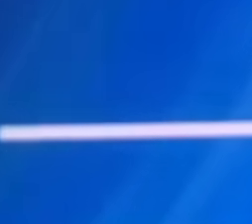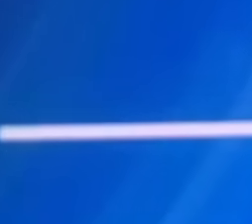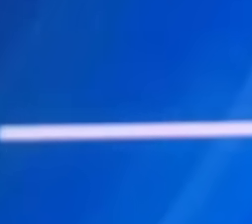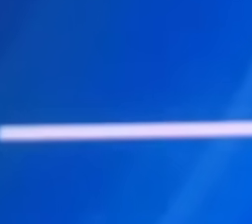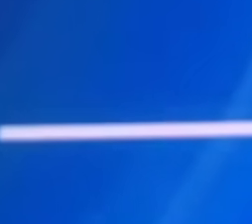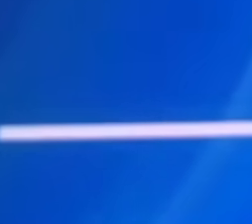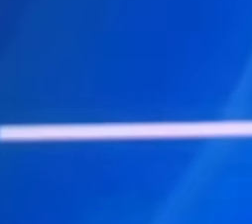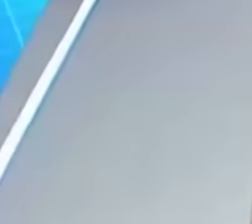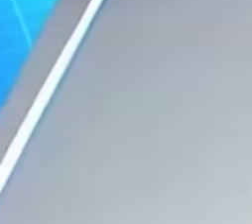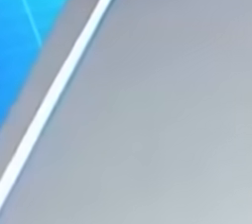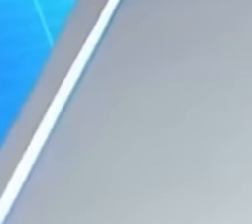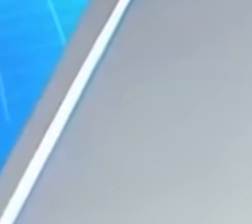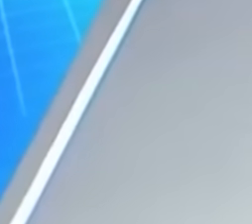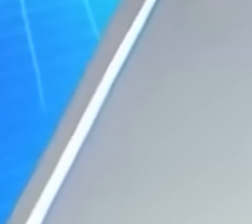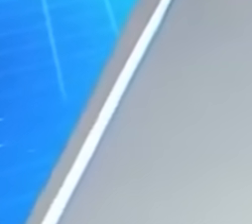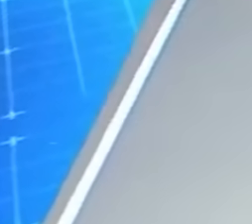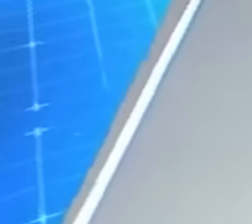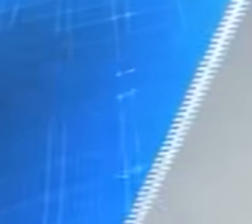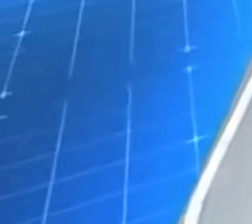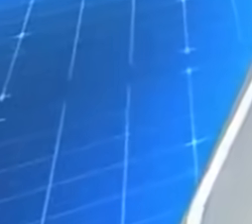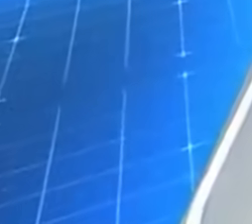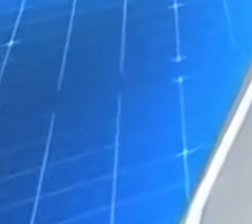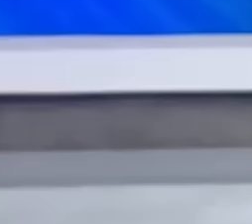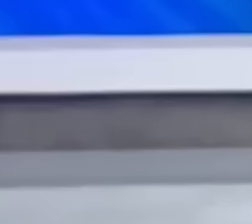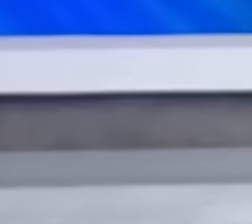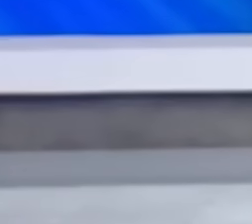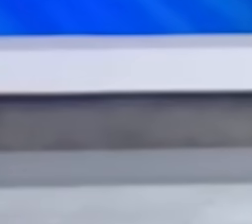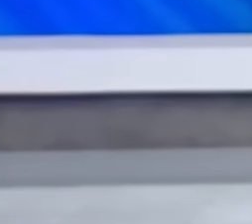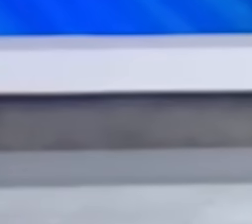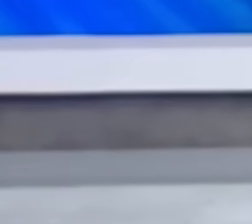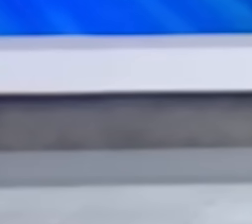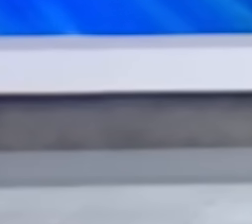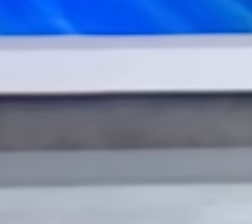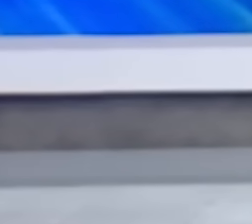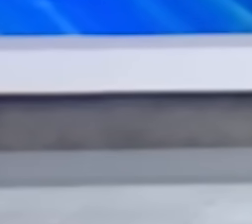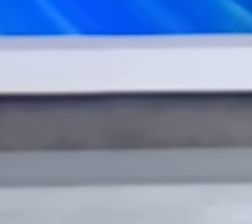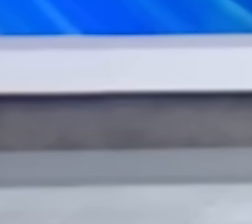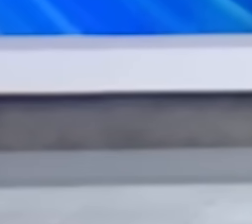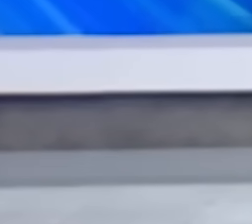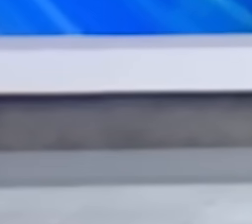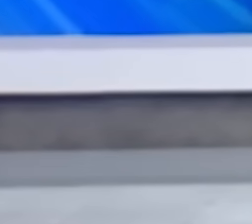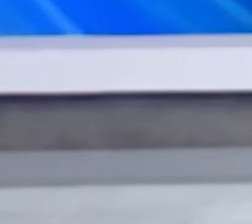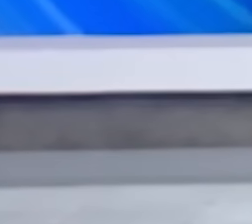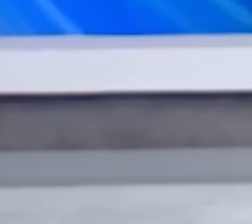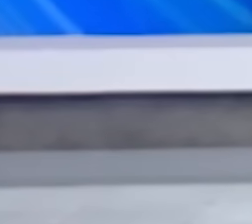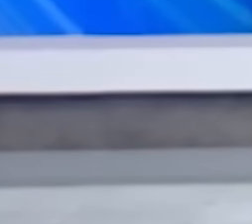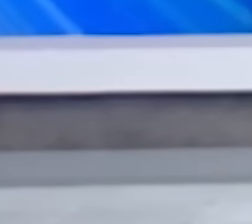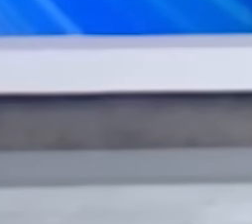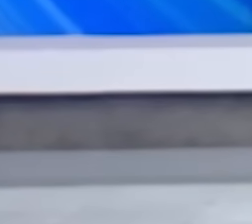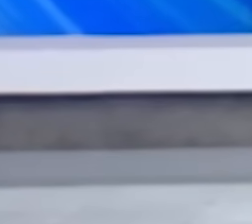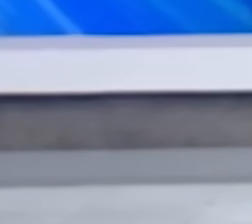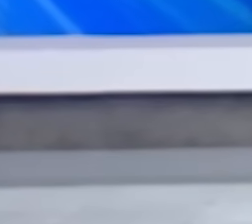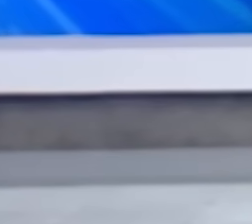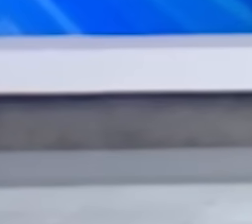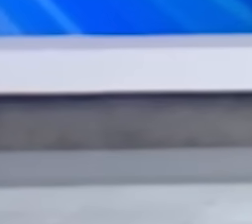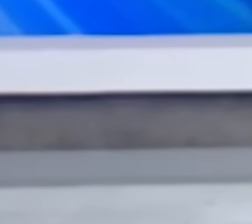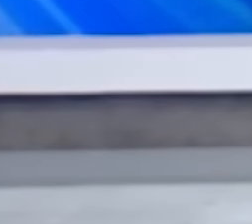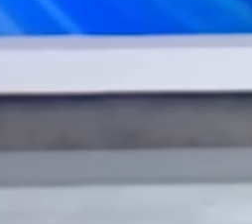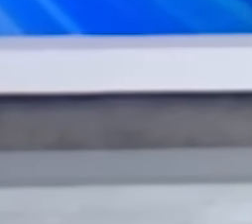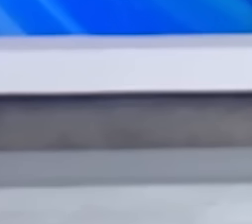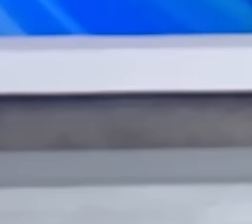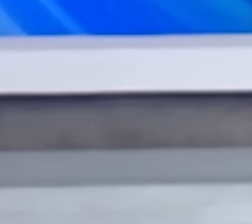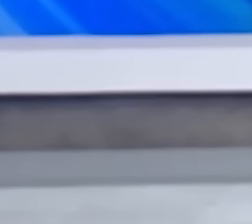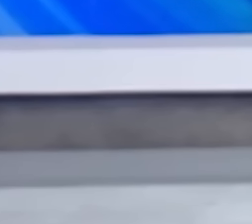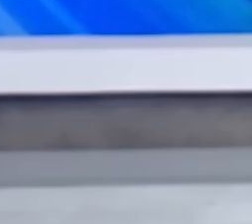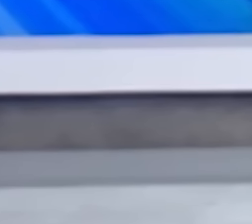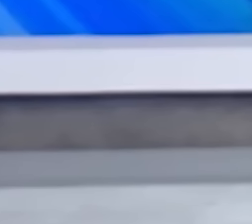tayong magiging saksi! Mga Igan, samahan niyo kaming saksihan ng mga balita. Mag-subscribe sa GMA